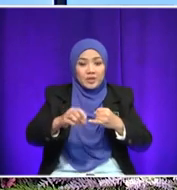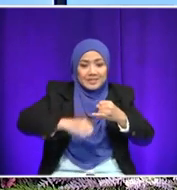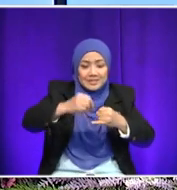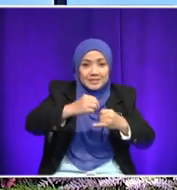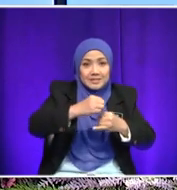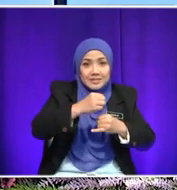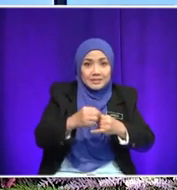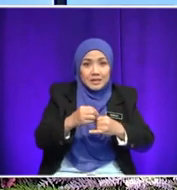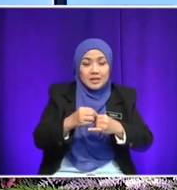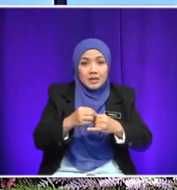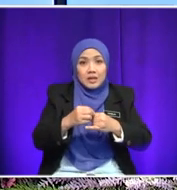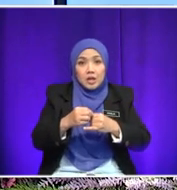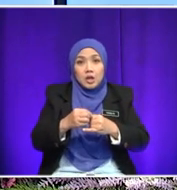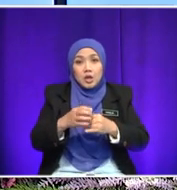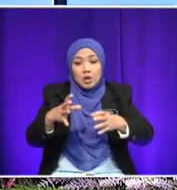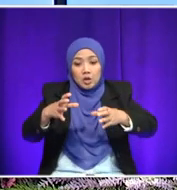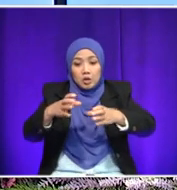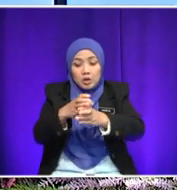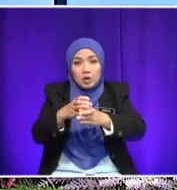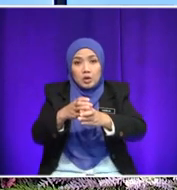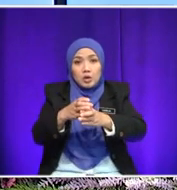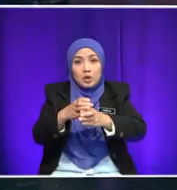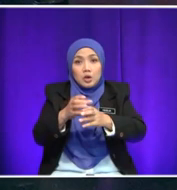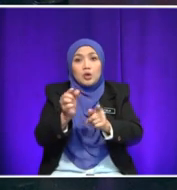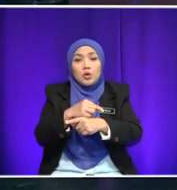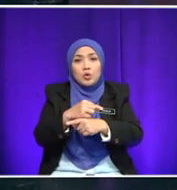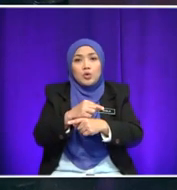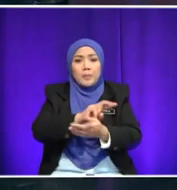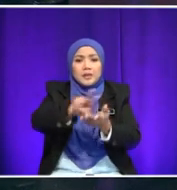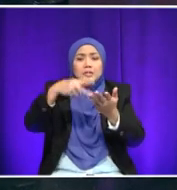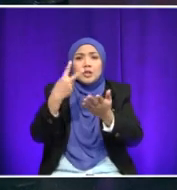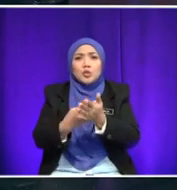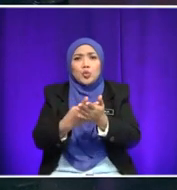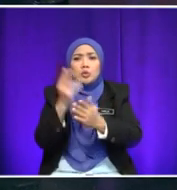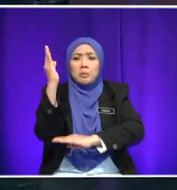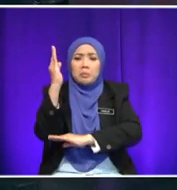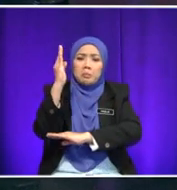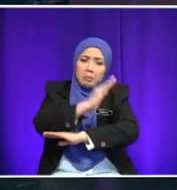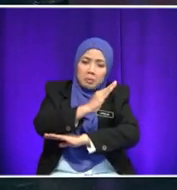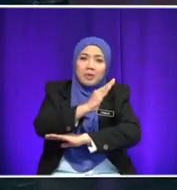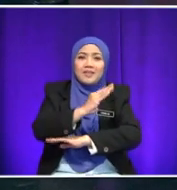apa gubahan tersebut jatuh ataupun tumbang Oh